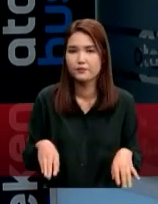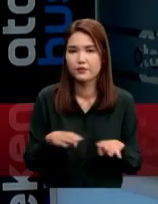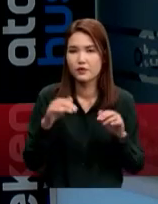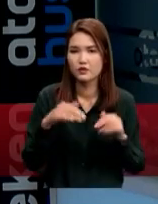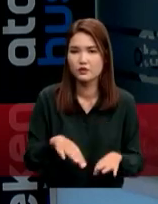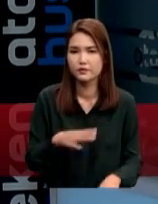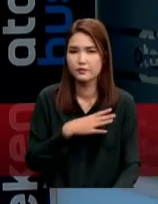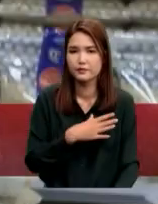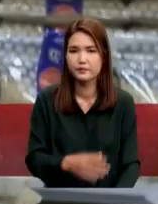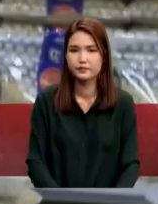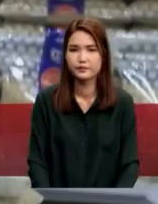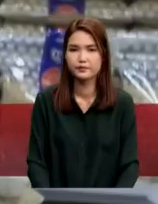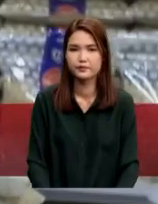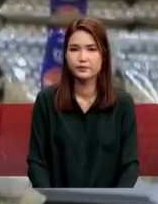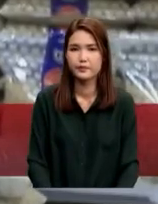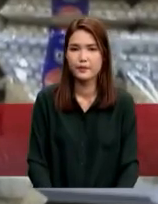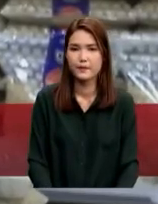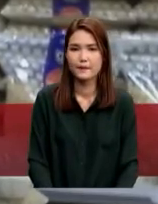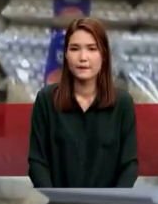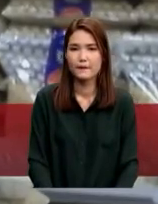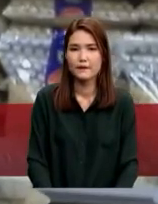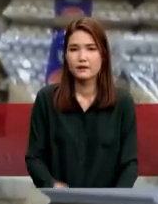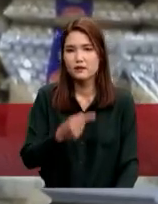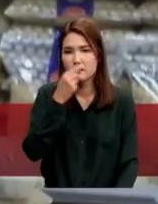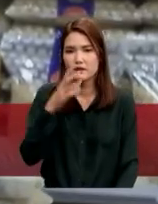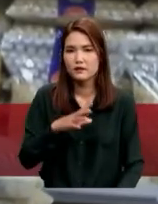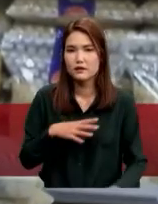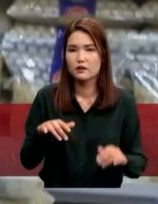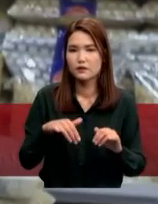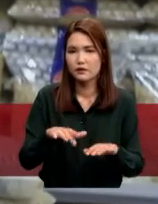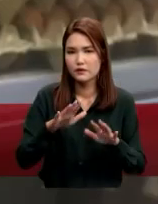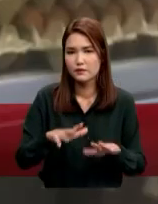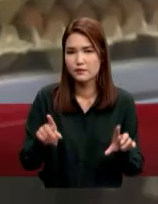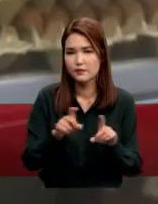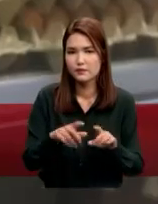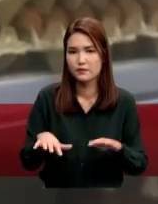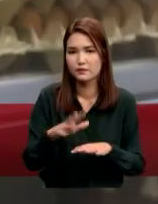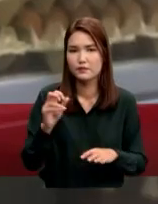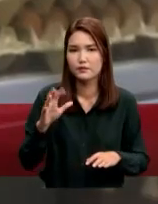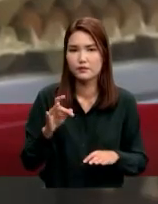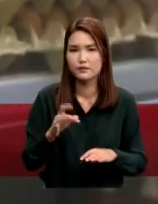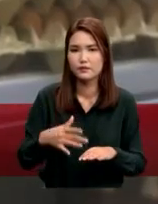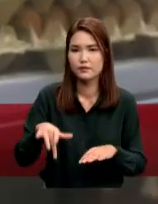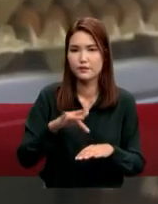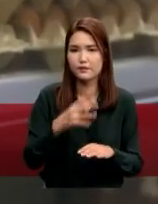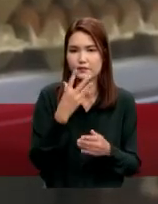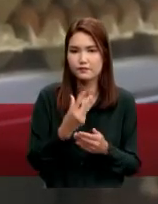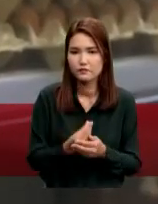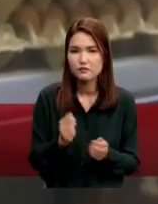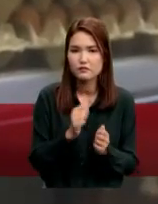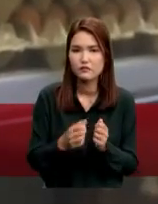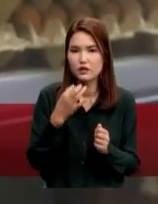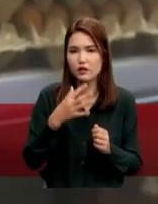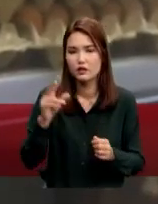Жамитова. В Атырау снова дефицит продуктов. На этот раз с прилавков магазинов исчезают куриные яйца. Сеть супермаркетов